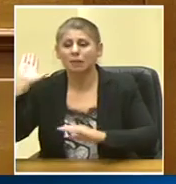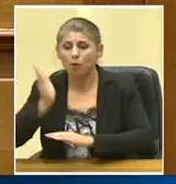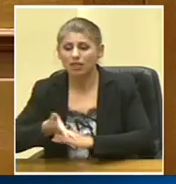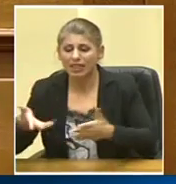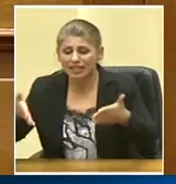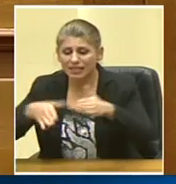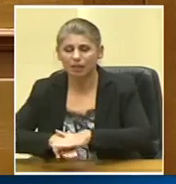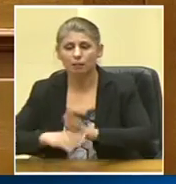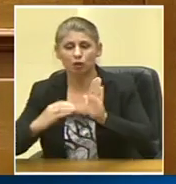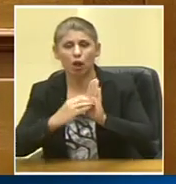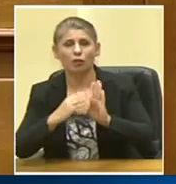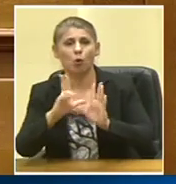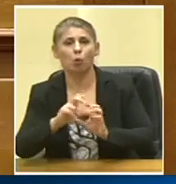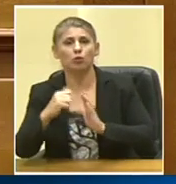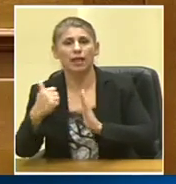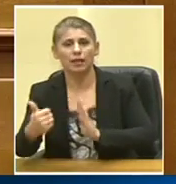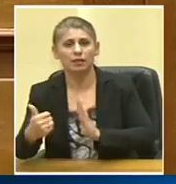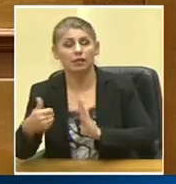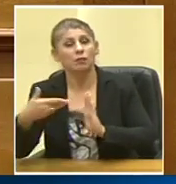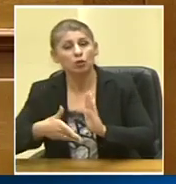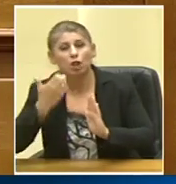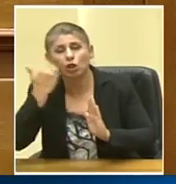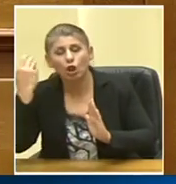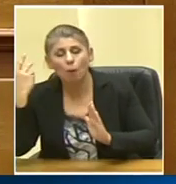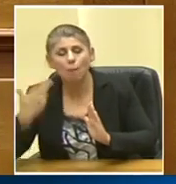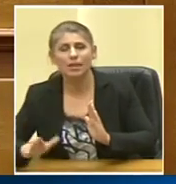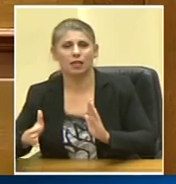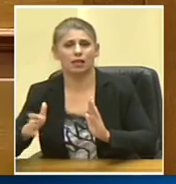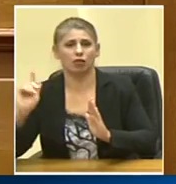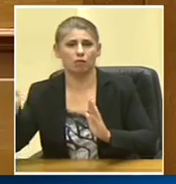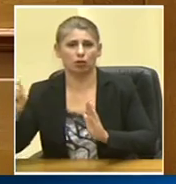με το άρθρο 86, το οποίο αποτελεί ντροπή για το πολιτικό σύστημα.